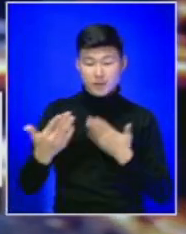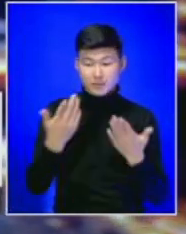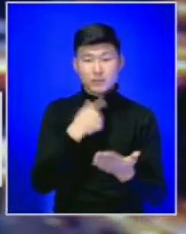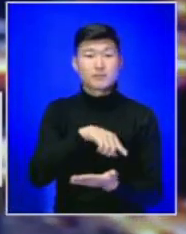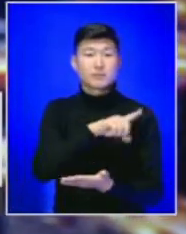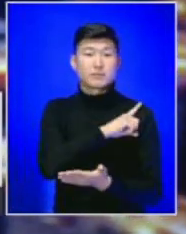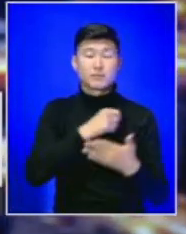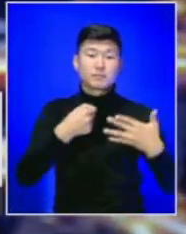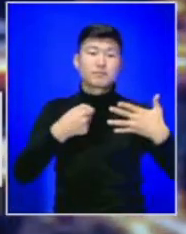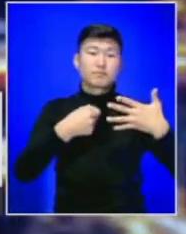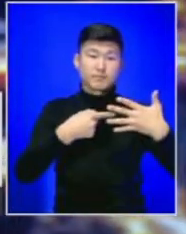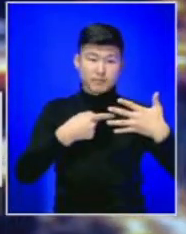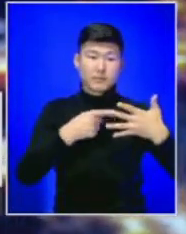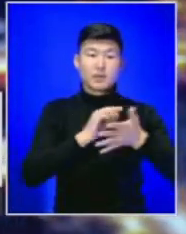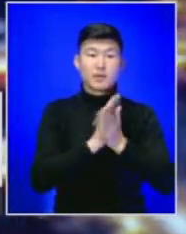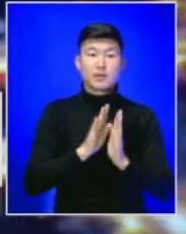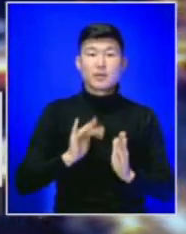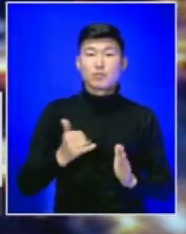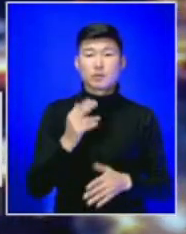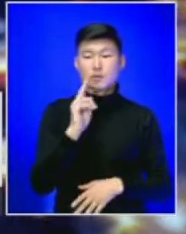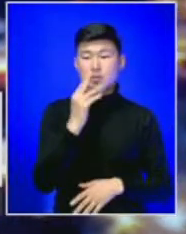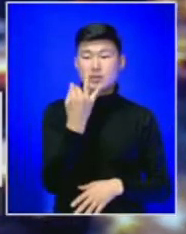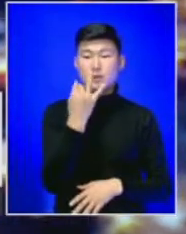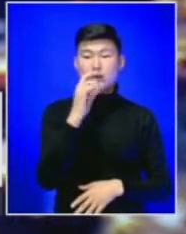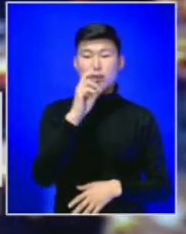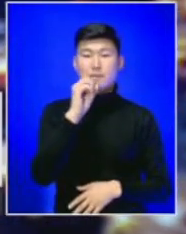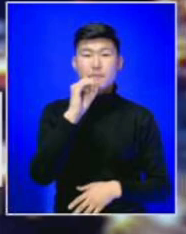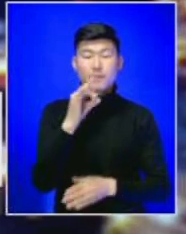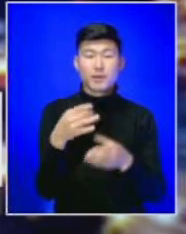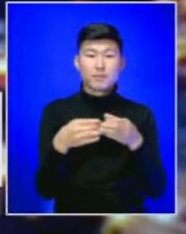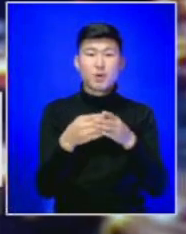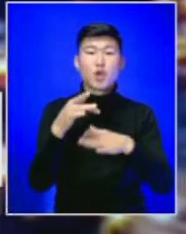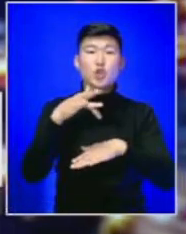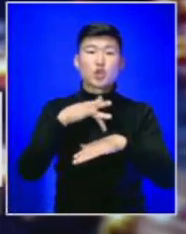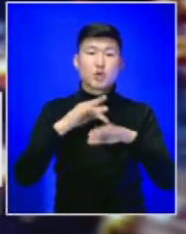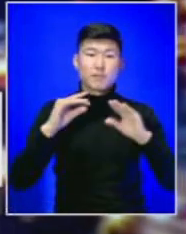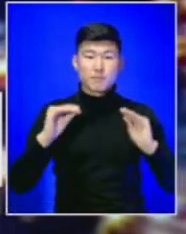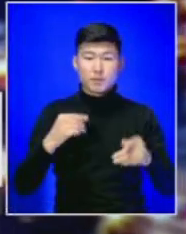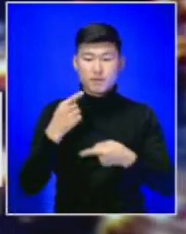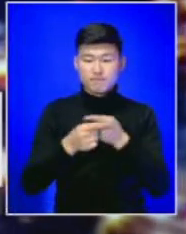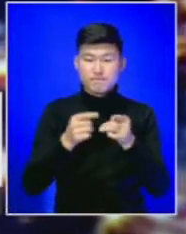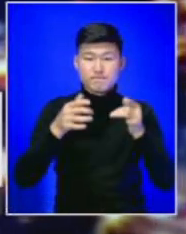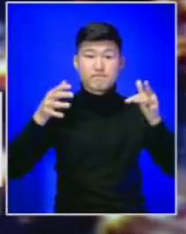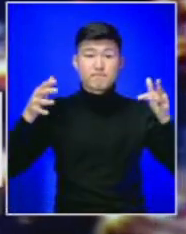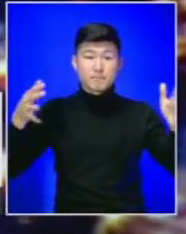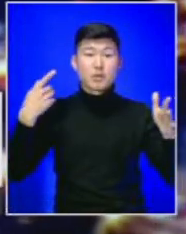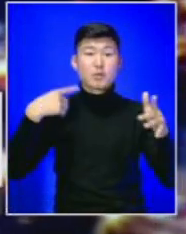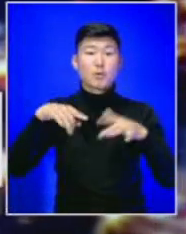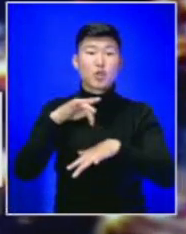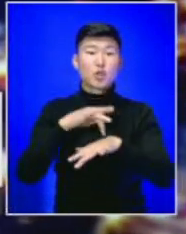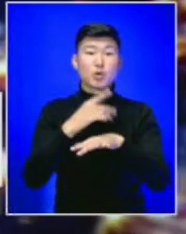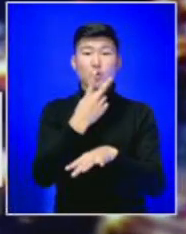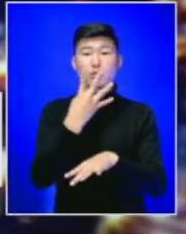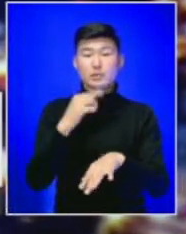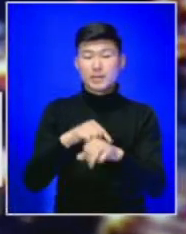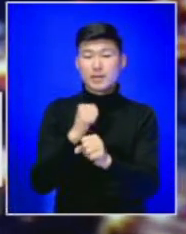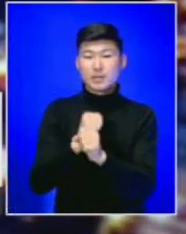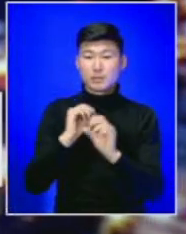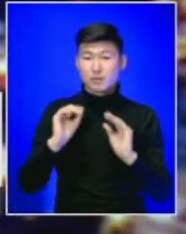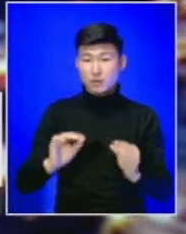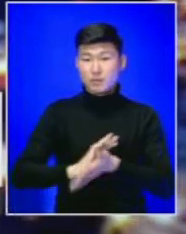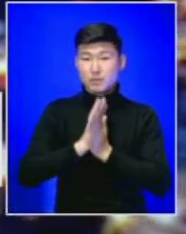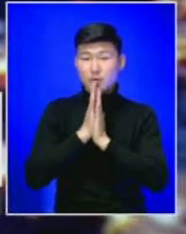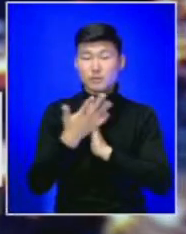нэнд тавигдаж байгаа. Иймээс кибер гэмтрэгтэй тэмцэх тасгийг төв болгон өргөжүүлжээ. Тус төв 24 цагаар ажиллах бөгөөд тухайн